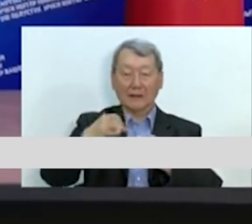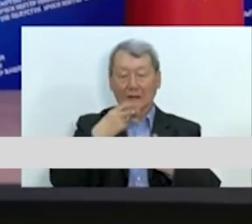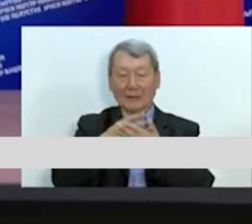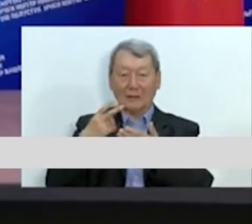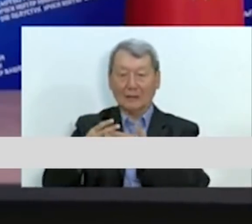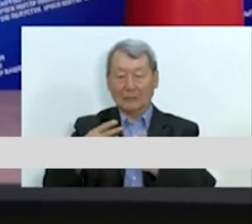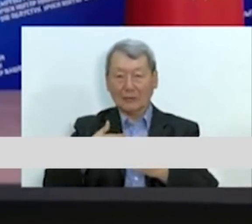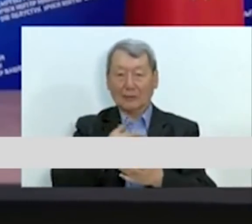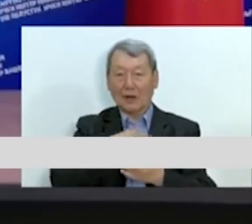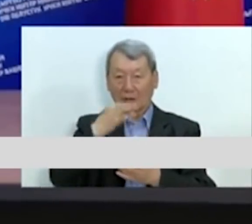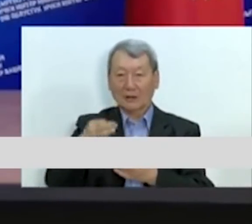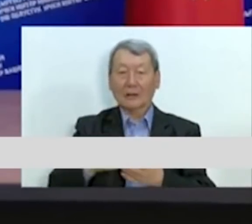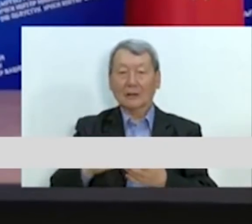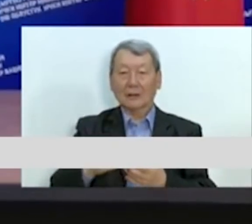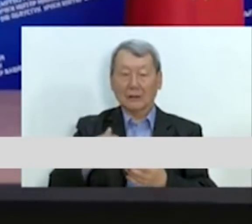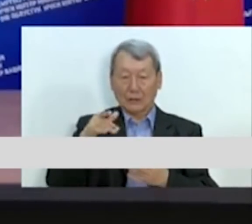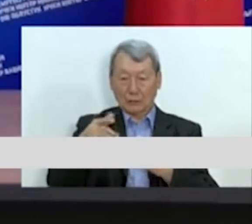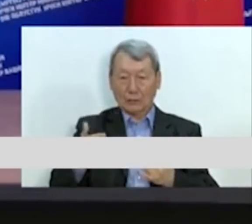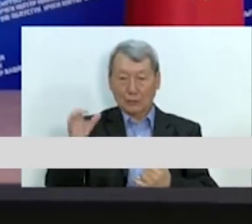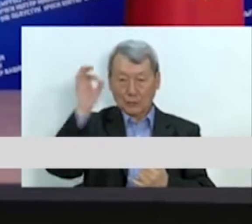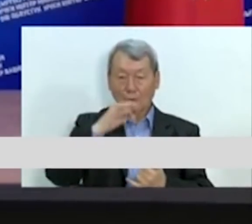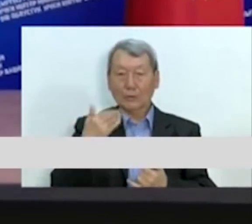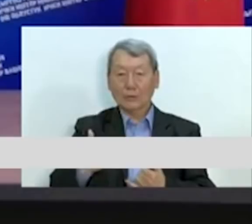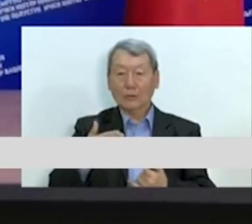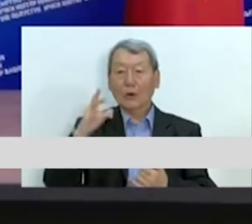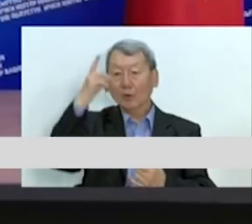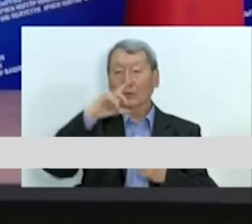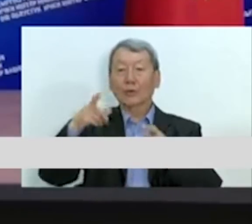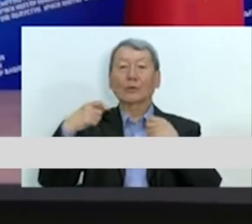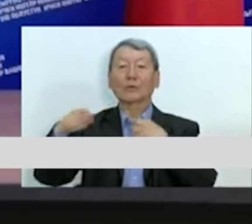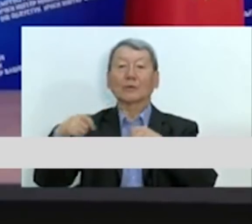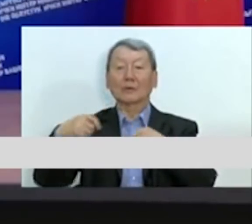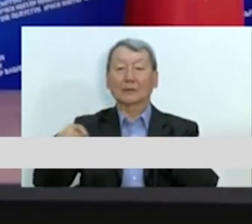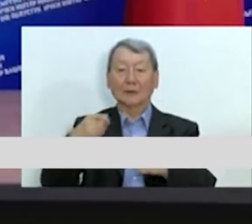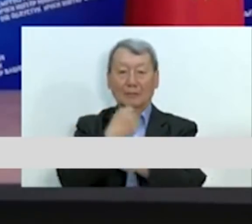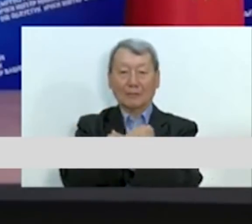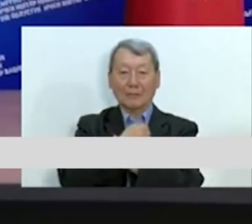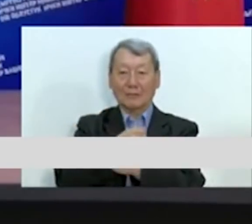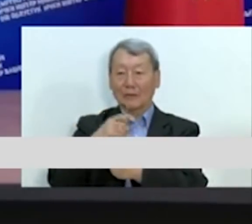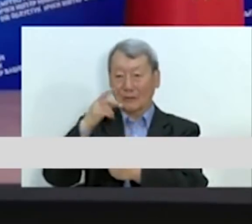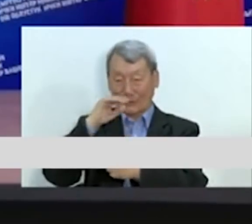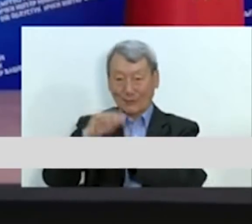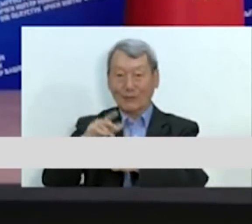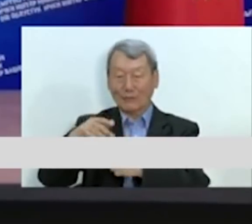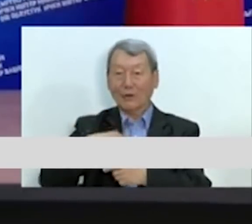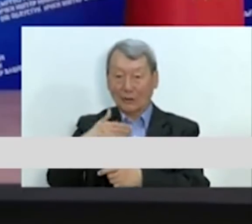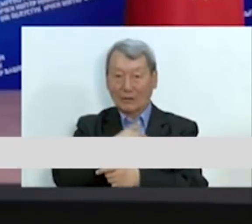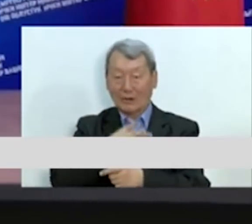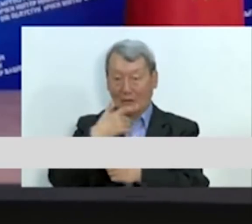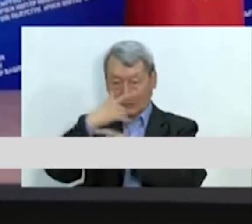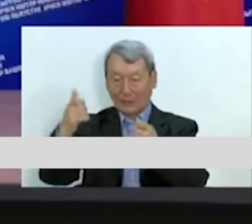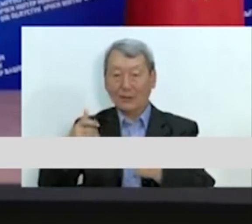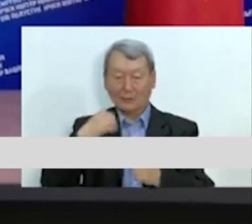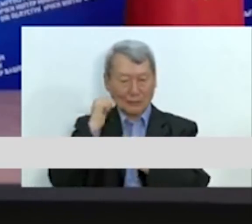карап чыксак деп айттым. Анан ошол эле учурда ошол дүкөндөрдө спирт ичимдигин ичип аткандарга дагы айттым, көп айтып